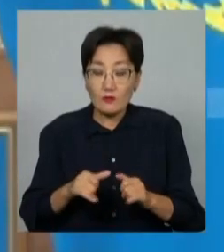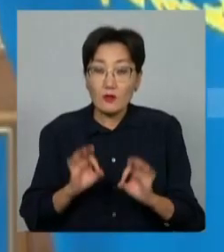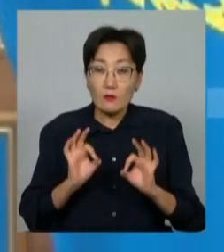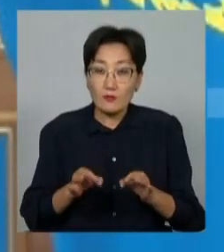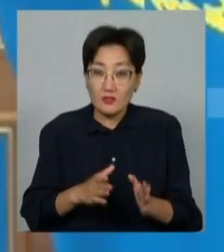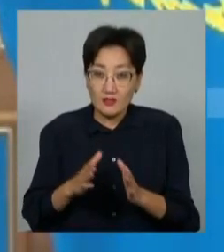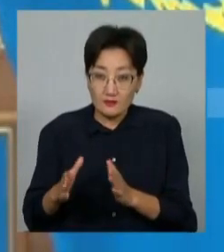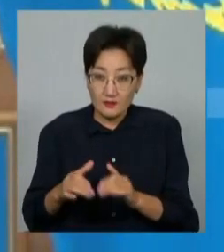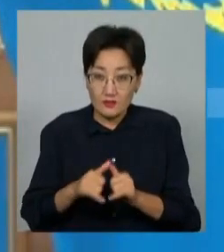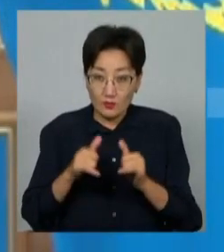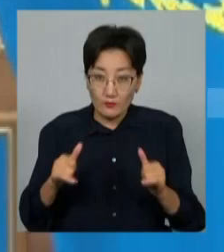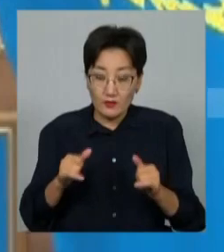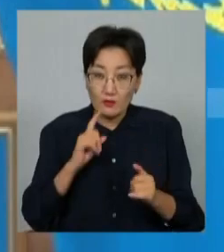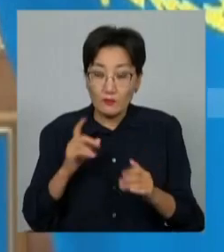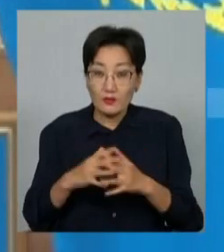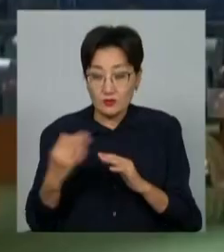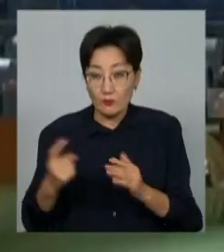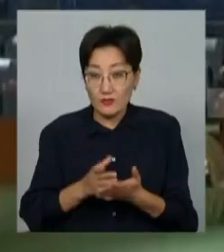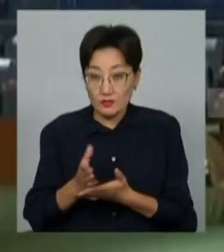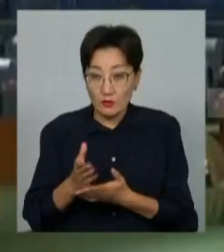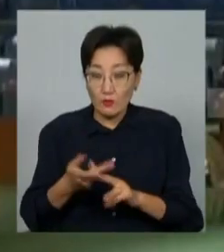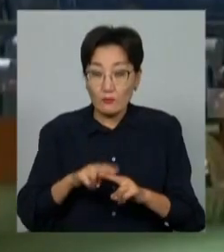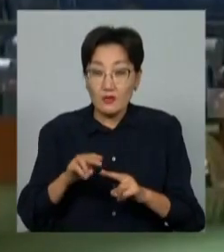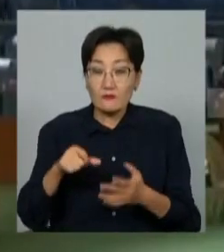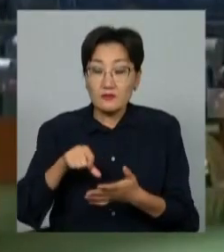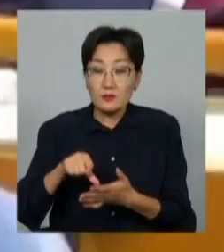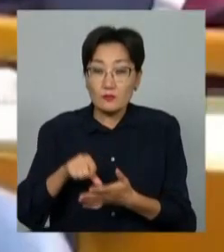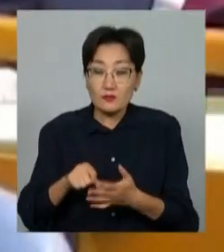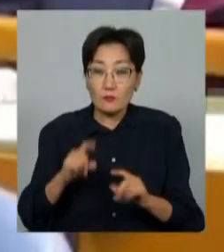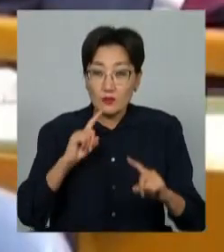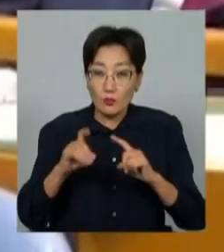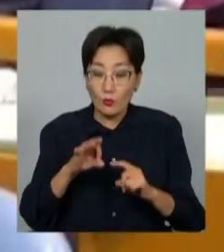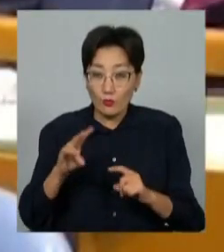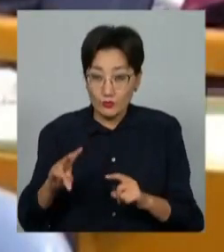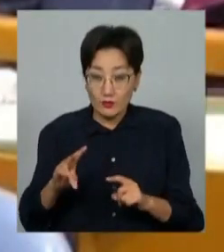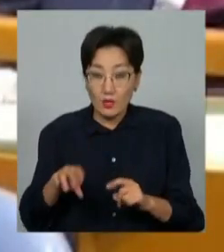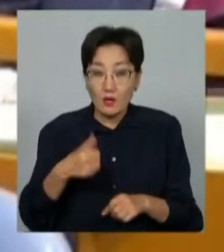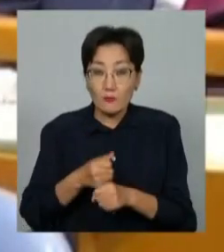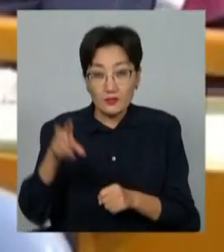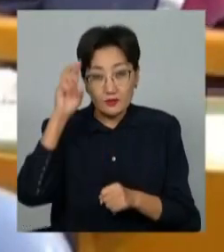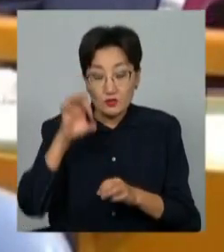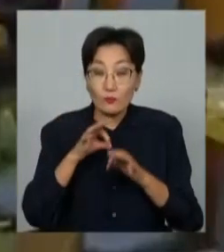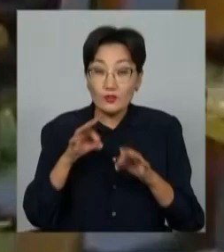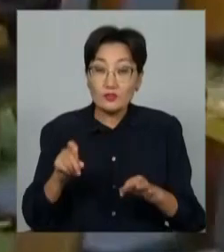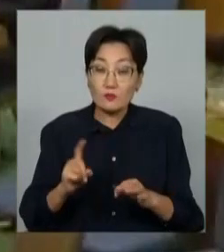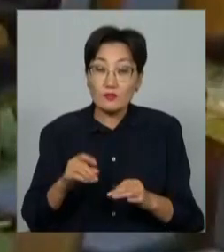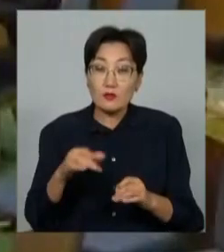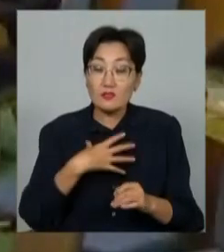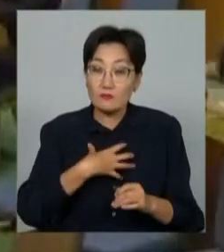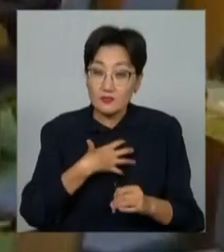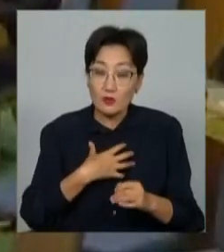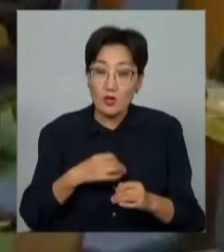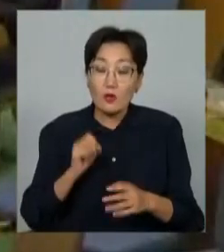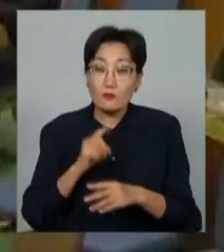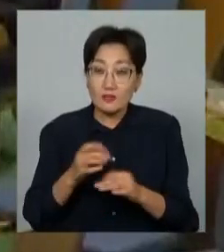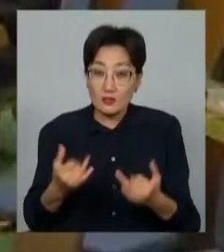аграрного сектора. Такое заявление сделал Касым-Жомарт Токаев, выступая на саммите ООН. Глава государства отметил, что одна из важнейших